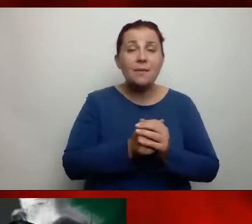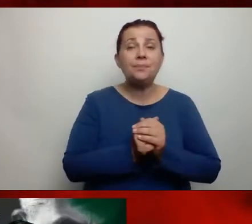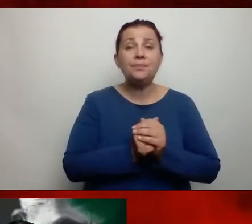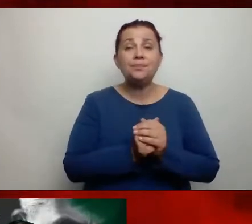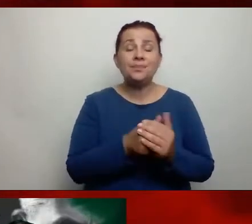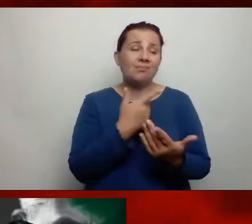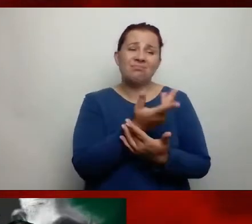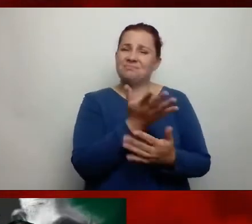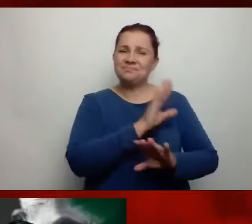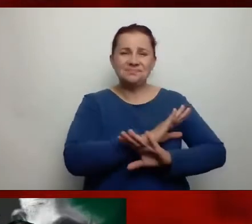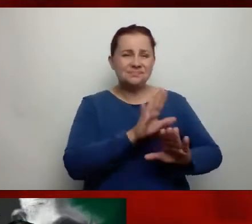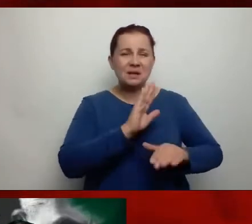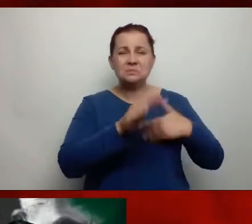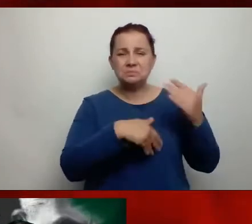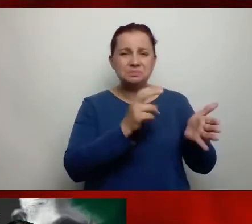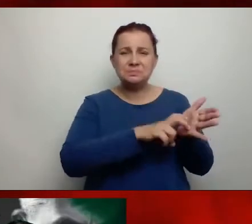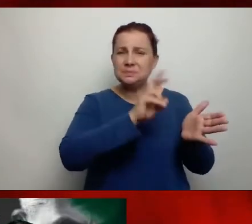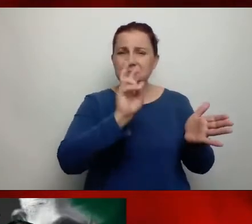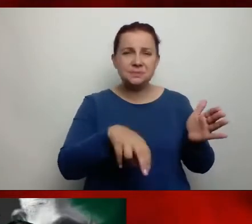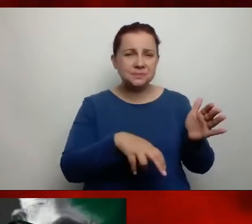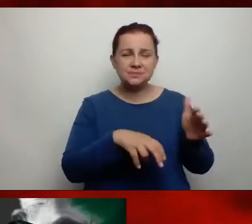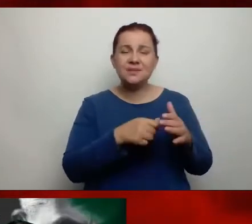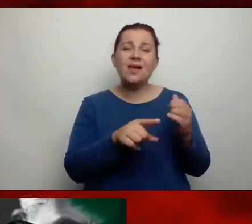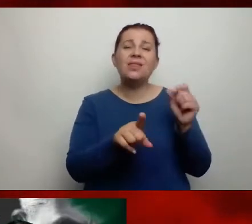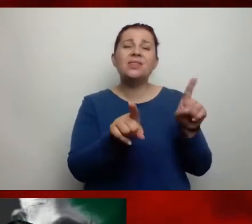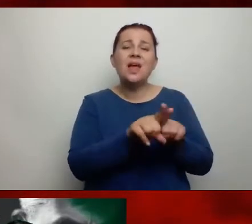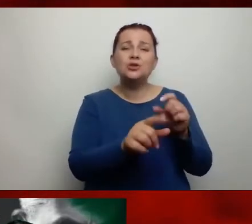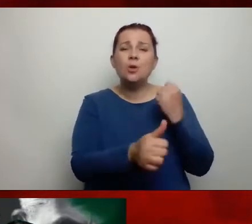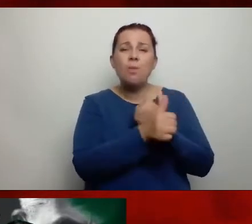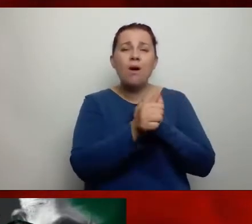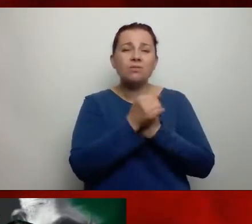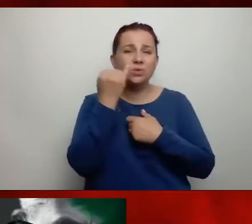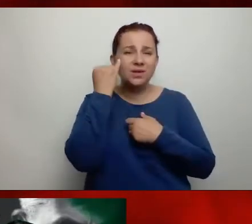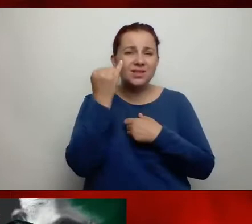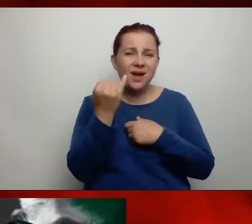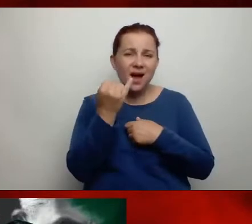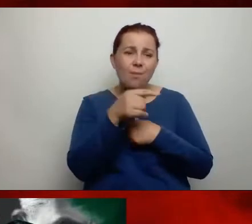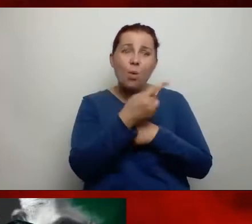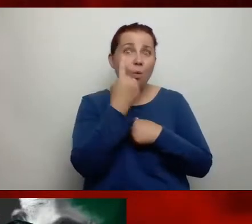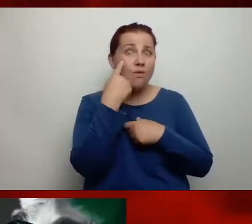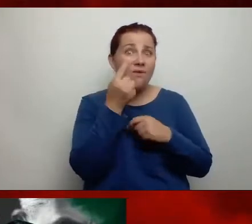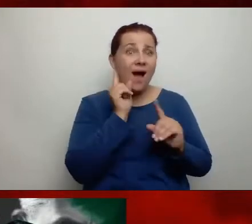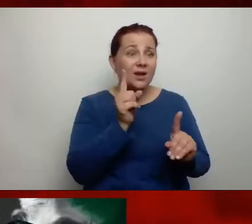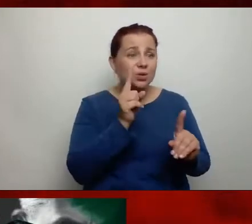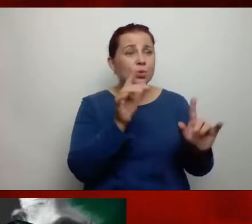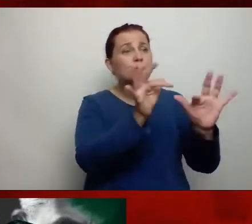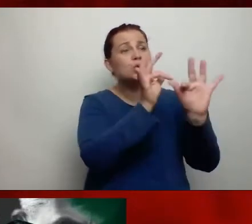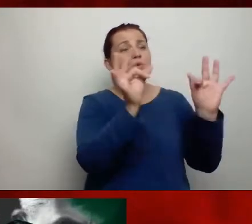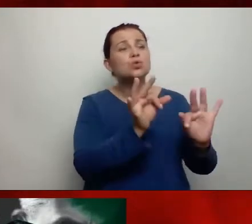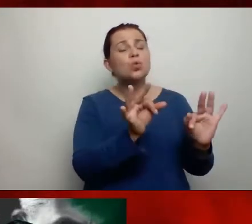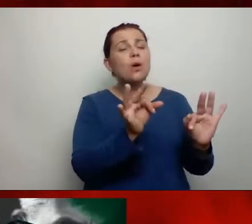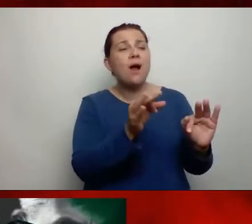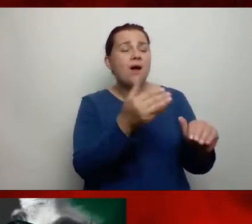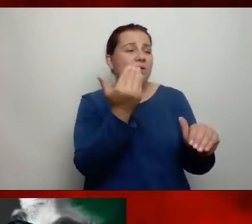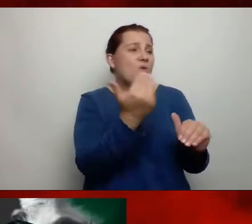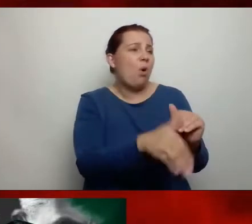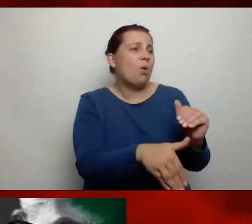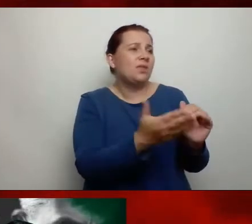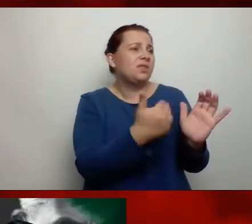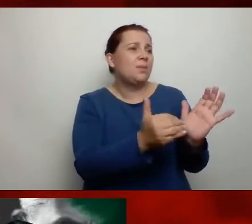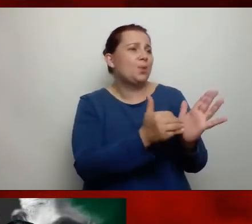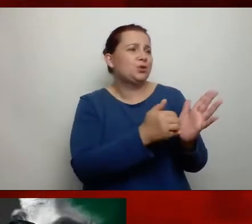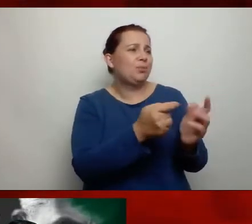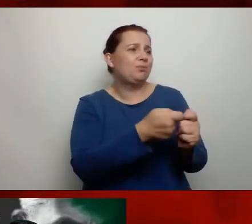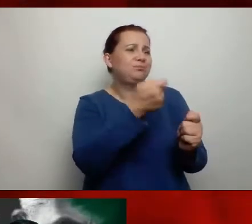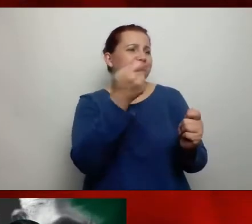tego zrezygnował. Także trochę z przyczyn ideowych, bo on uważał, że sztuka się kończy i nie ma jej co przedłużać